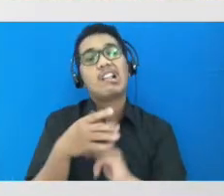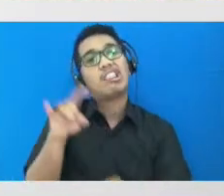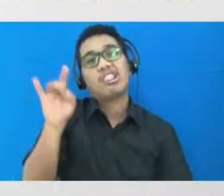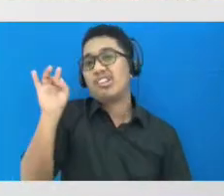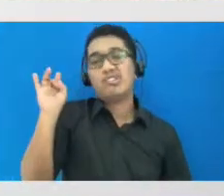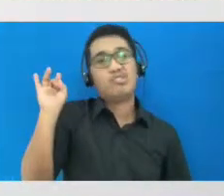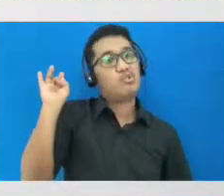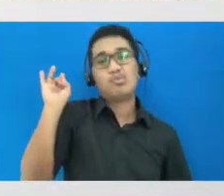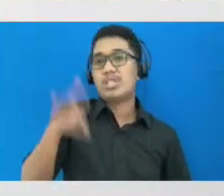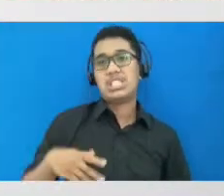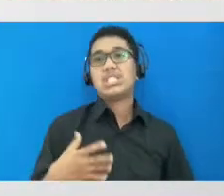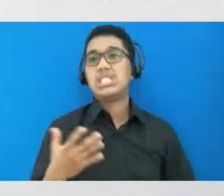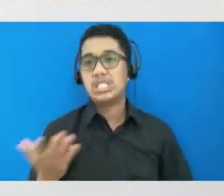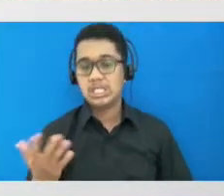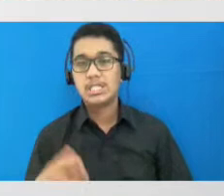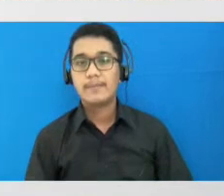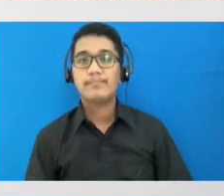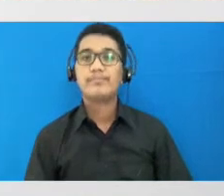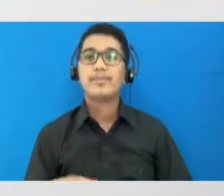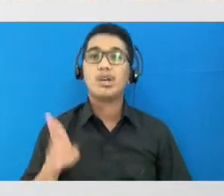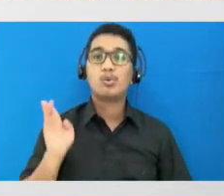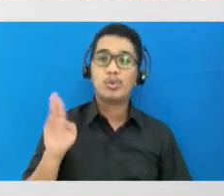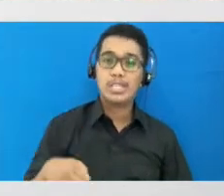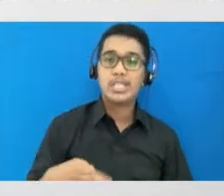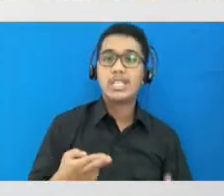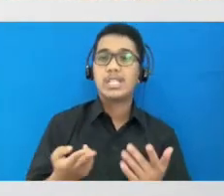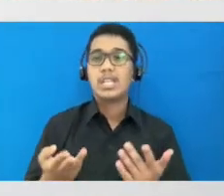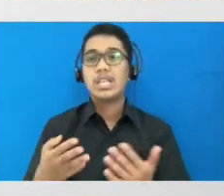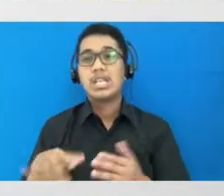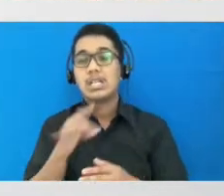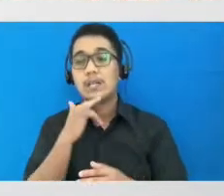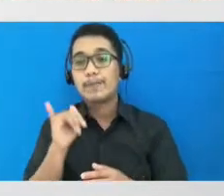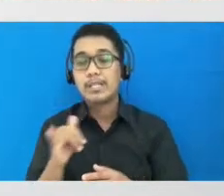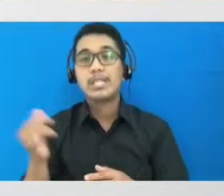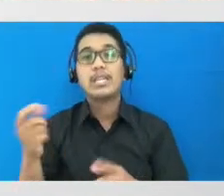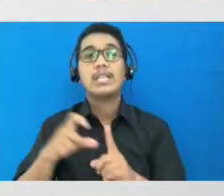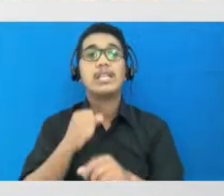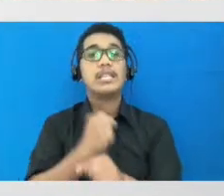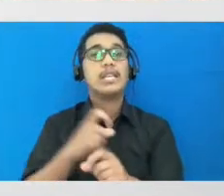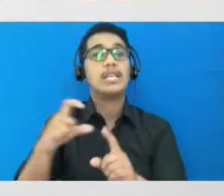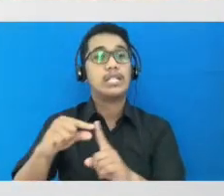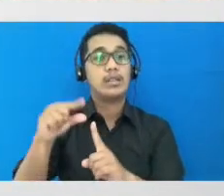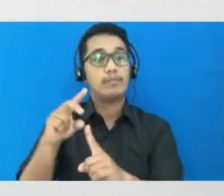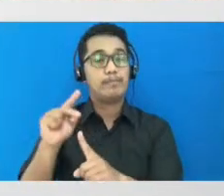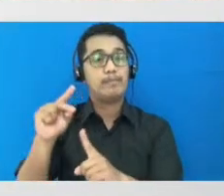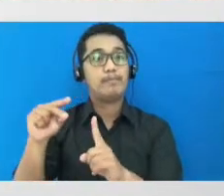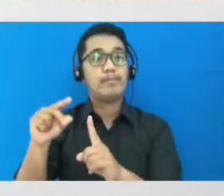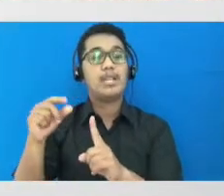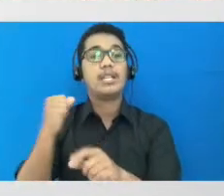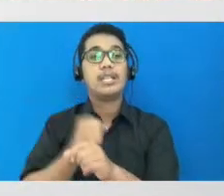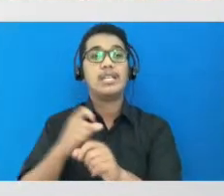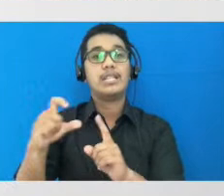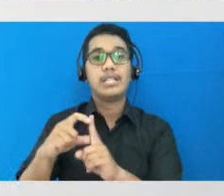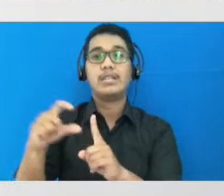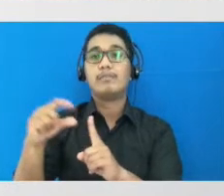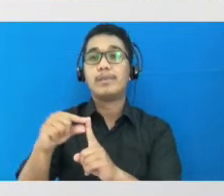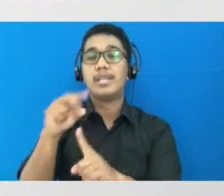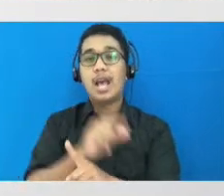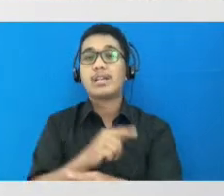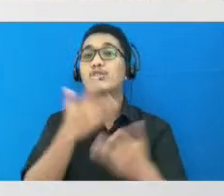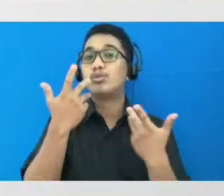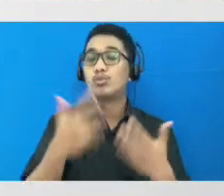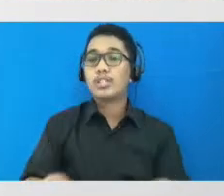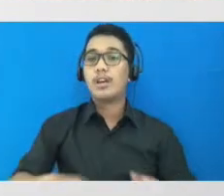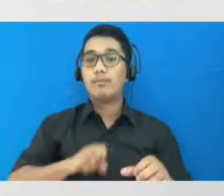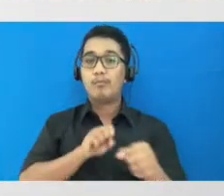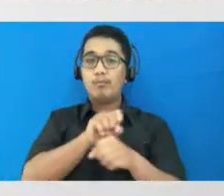ini seperti sudah disebutkan tadi, GDPR sudah ada sudah dijalankan secara